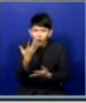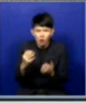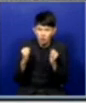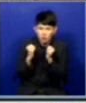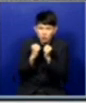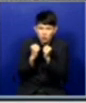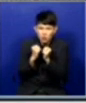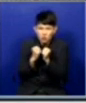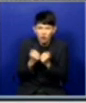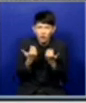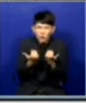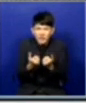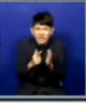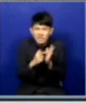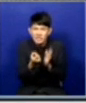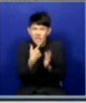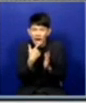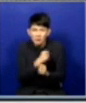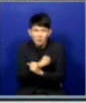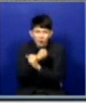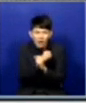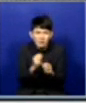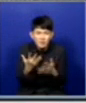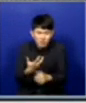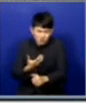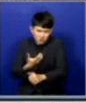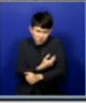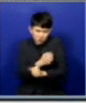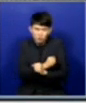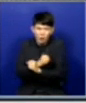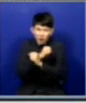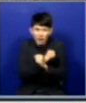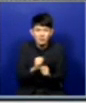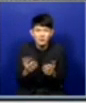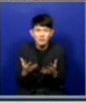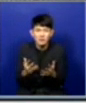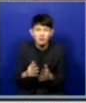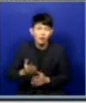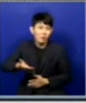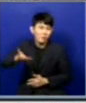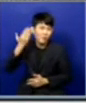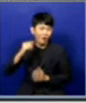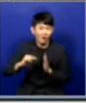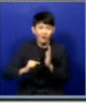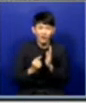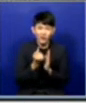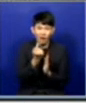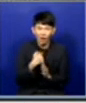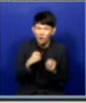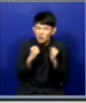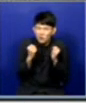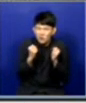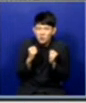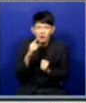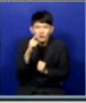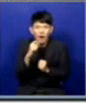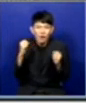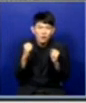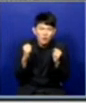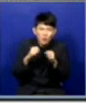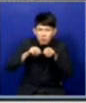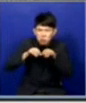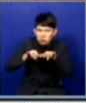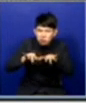าไม่มีวัคซีนป้องกันในตอนแรกกลัวตายจากโรคระบาด